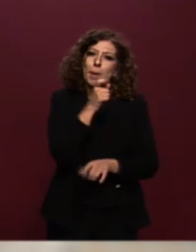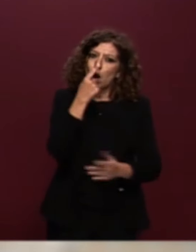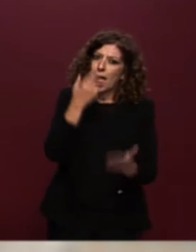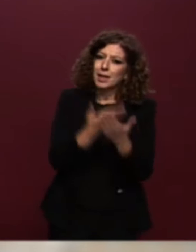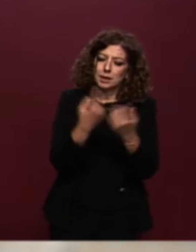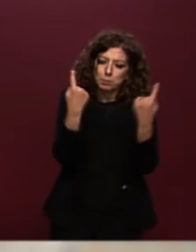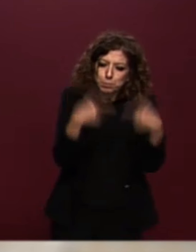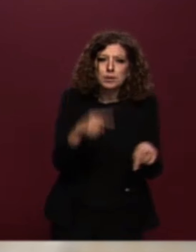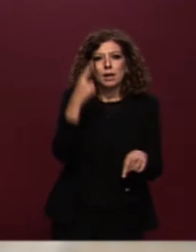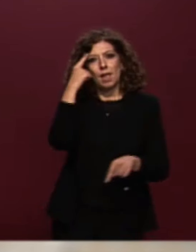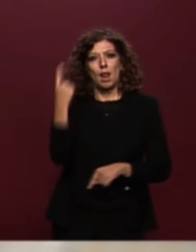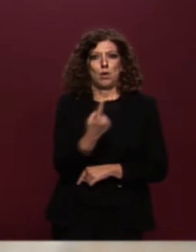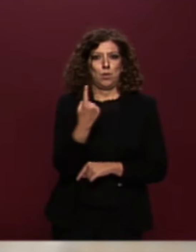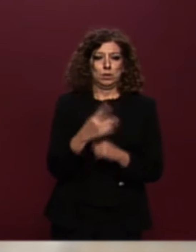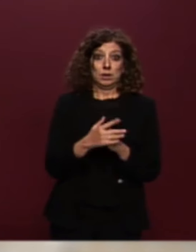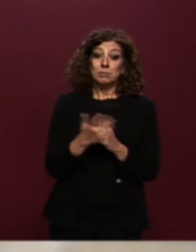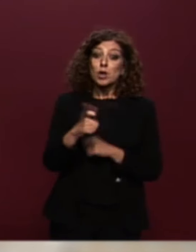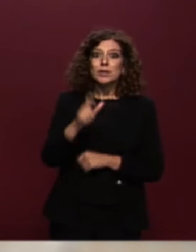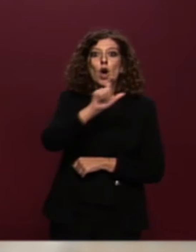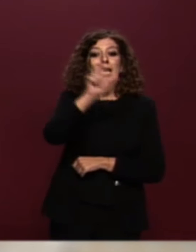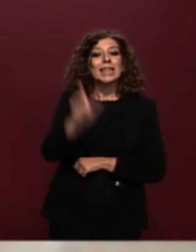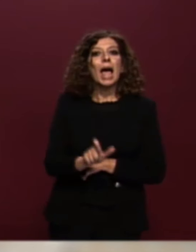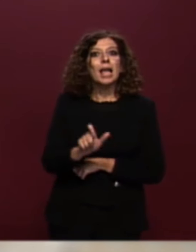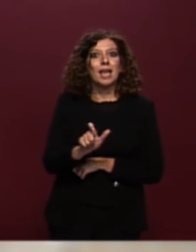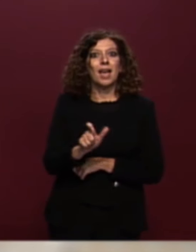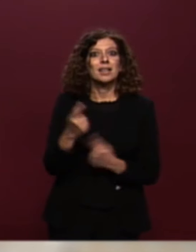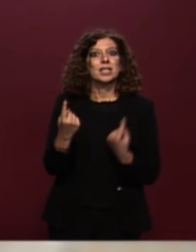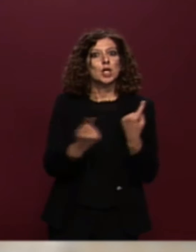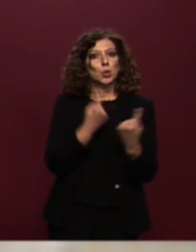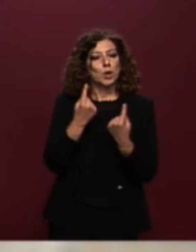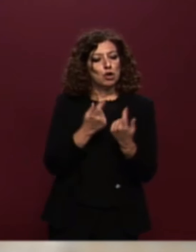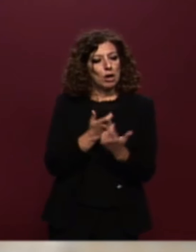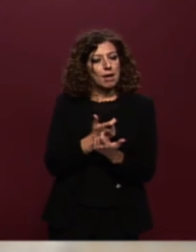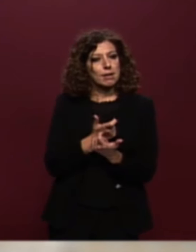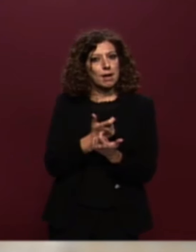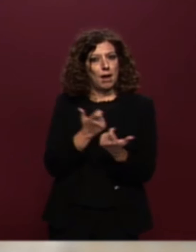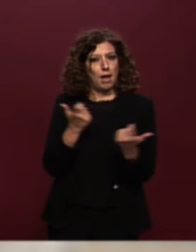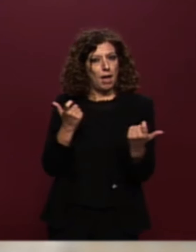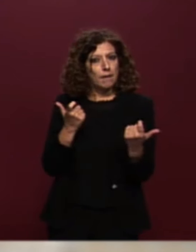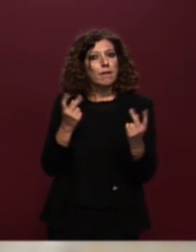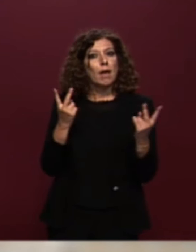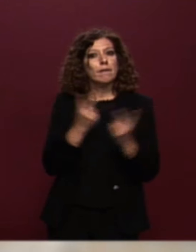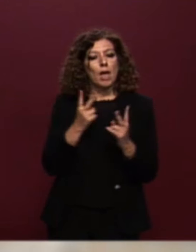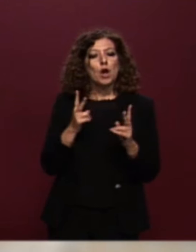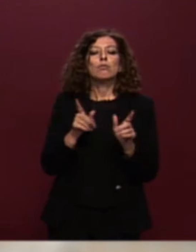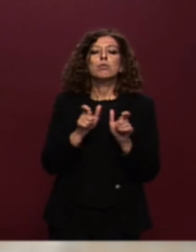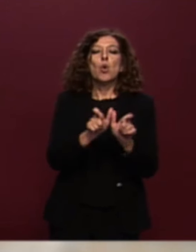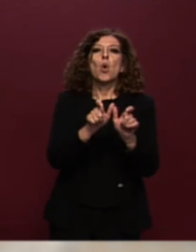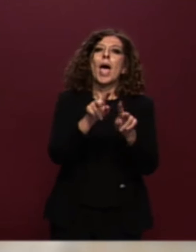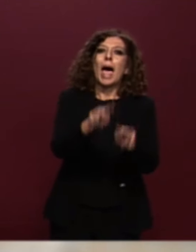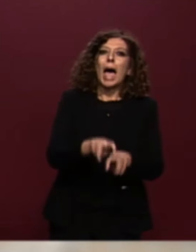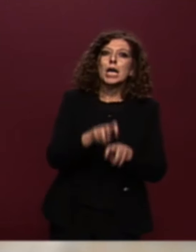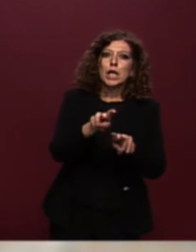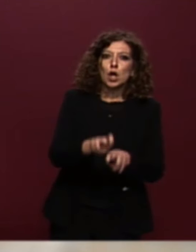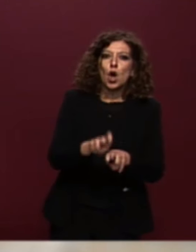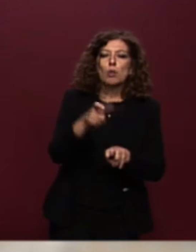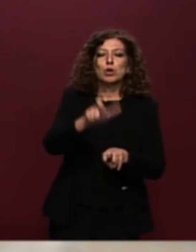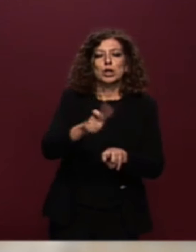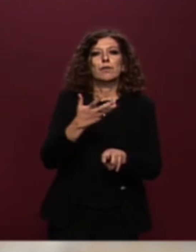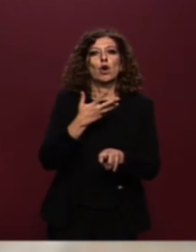è particolarmente grave nel settore agricolo con il fenomeno del